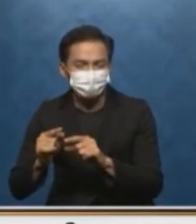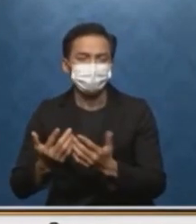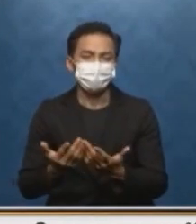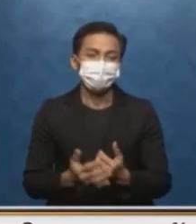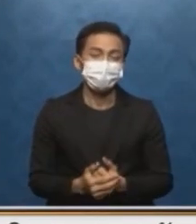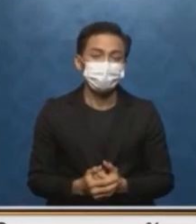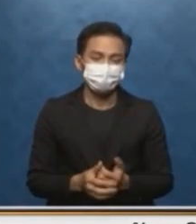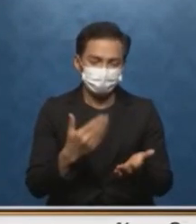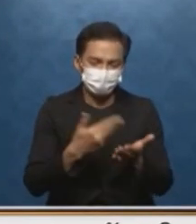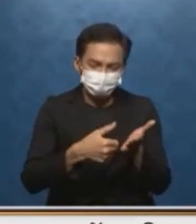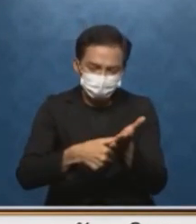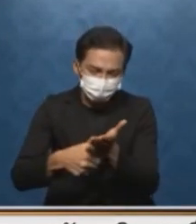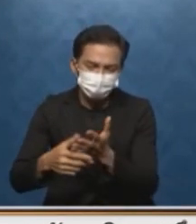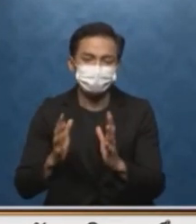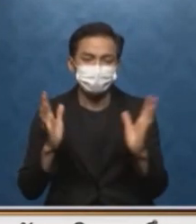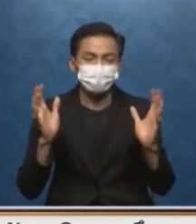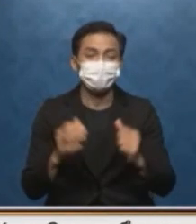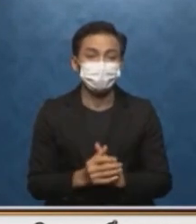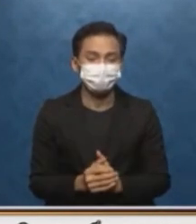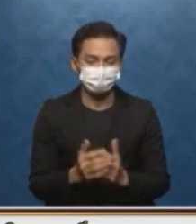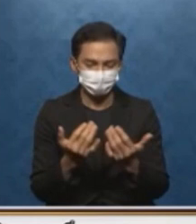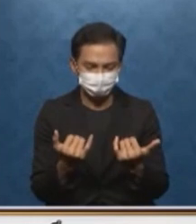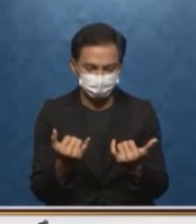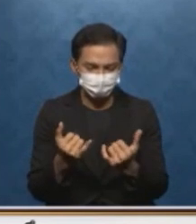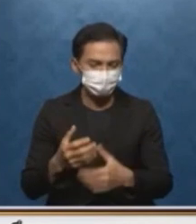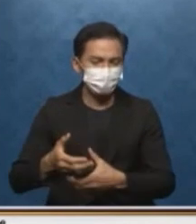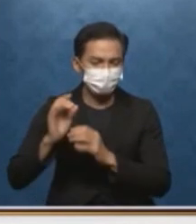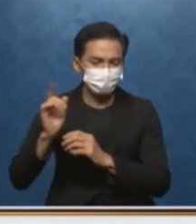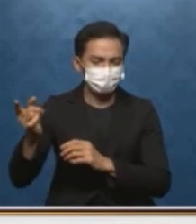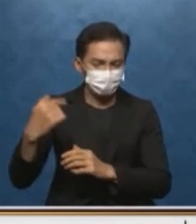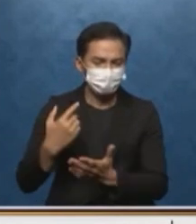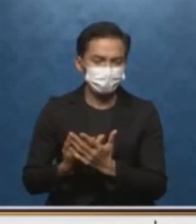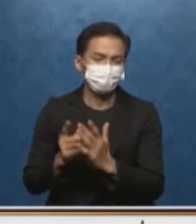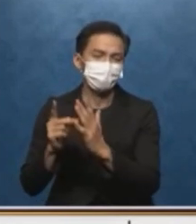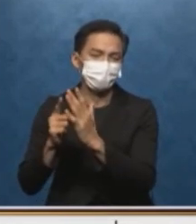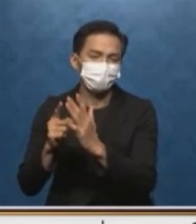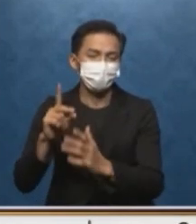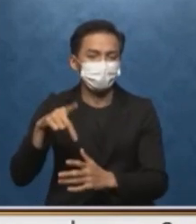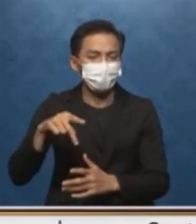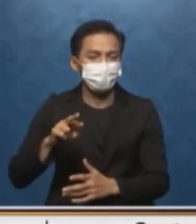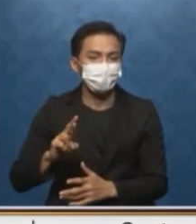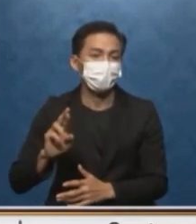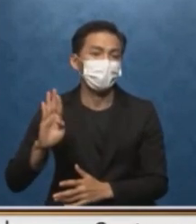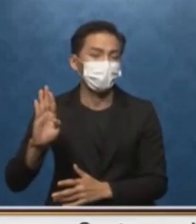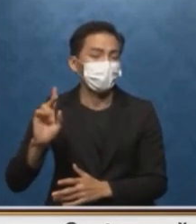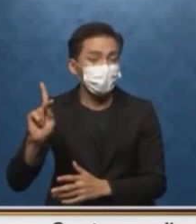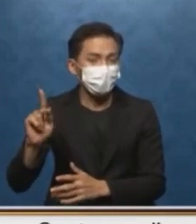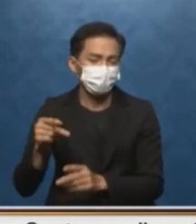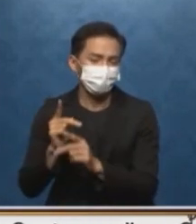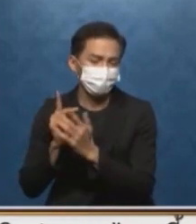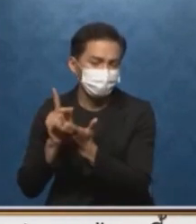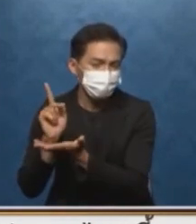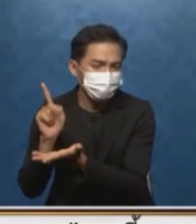ต้องมาพิจารณาพ.ร.ก.งบประมาณเงินกู้500ล้านบาทนะคะปีที่แล้ว 1.9